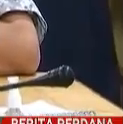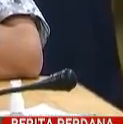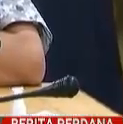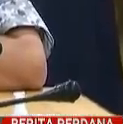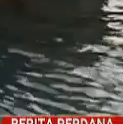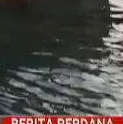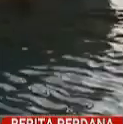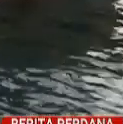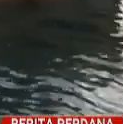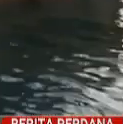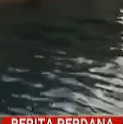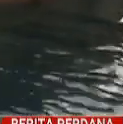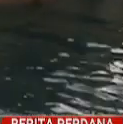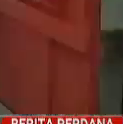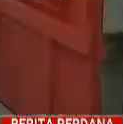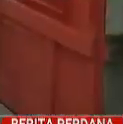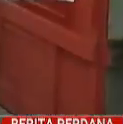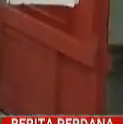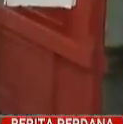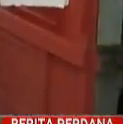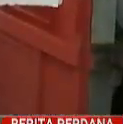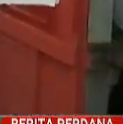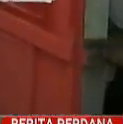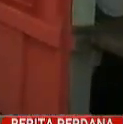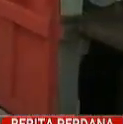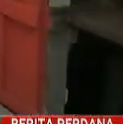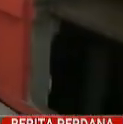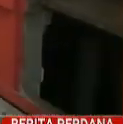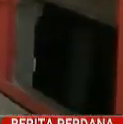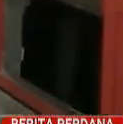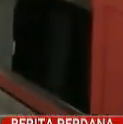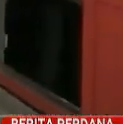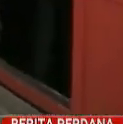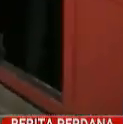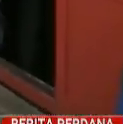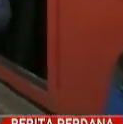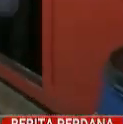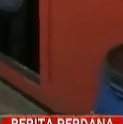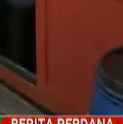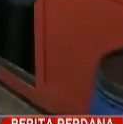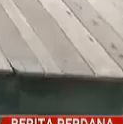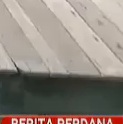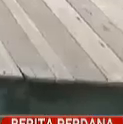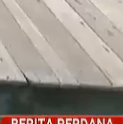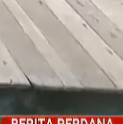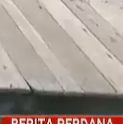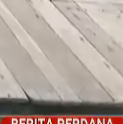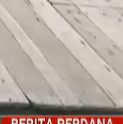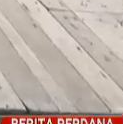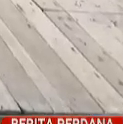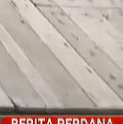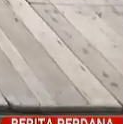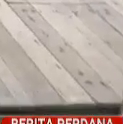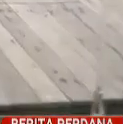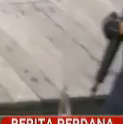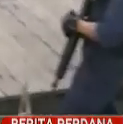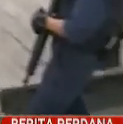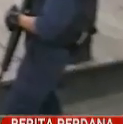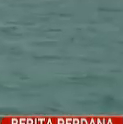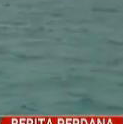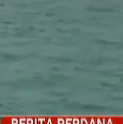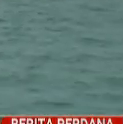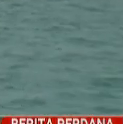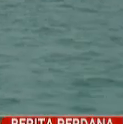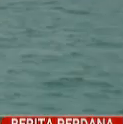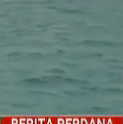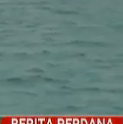Abdullah menegaskan tiada kompromi terhadap rakyat Malaysia yang mengkhianati tanah air dengan menyeludup masuk parti.